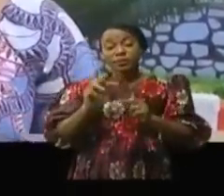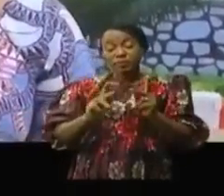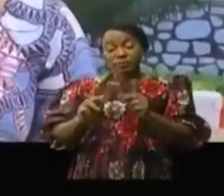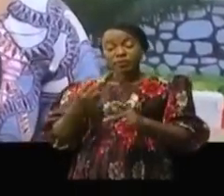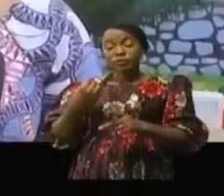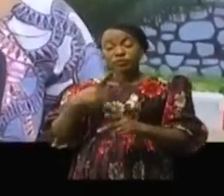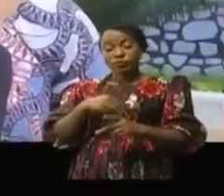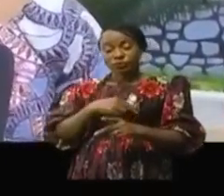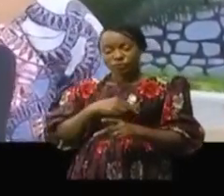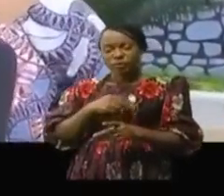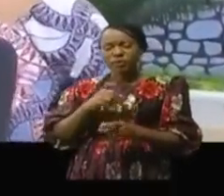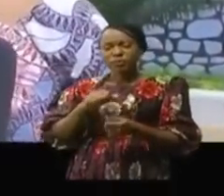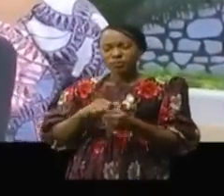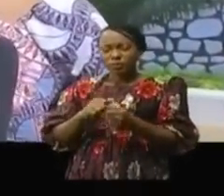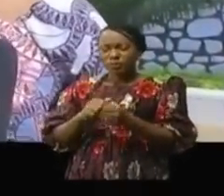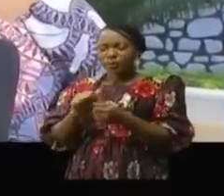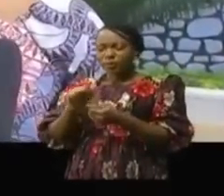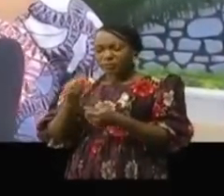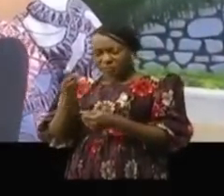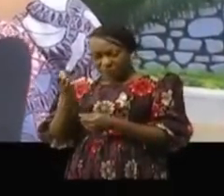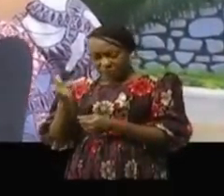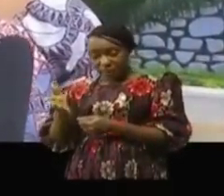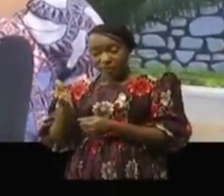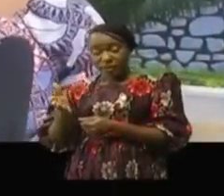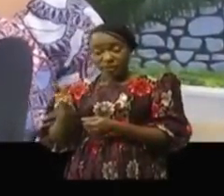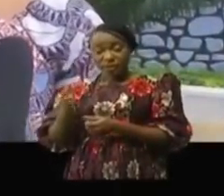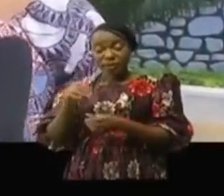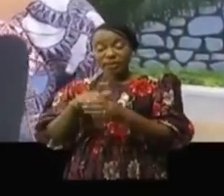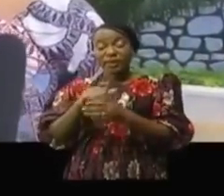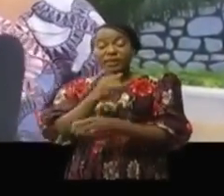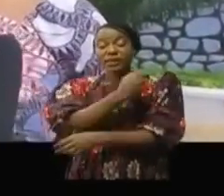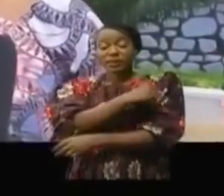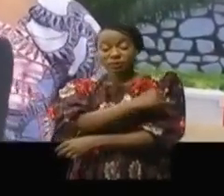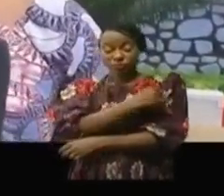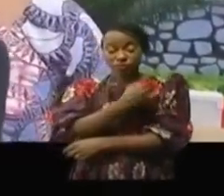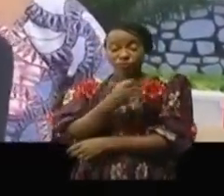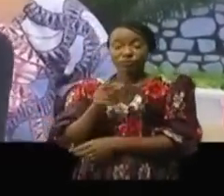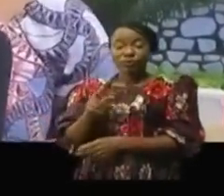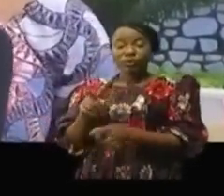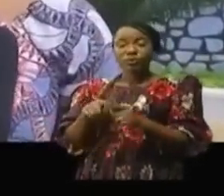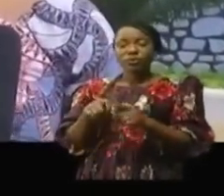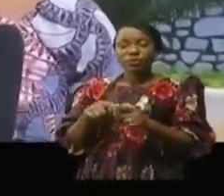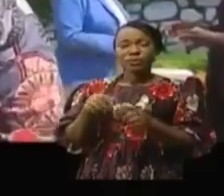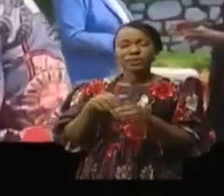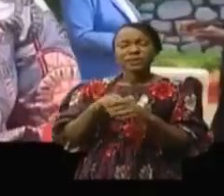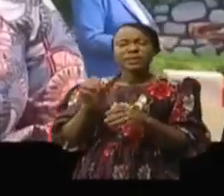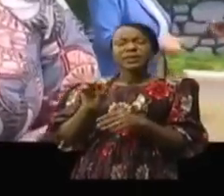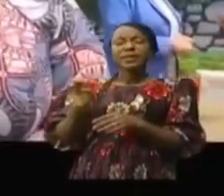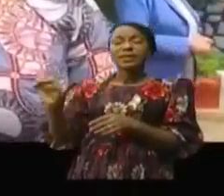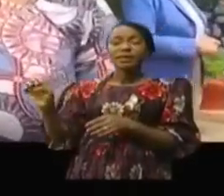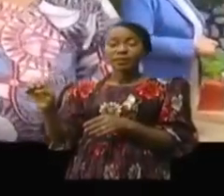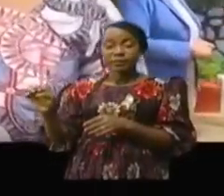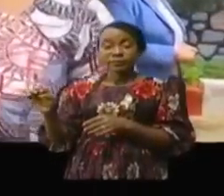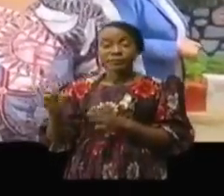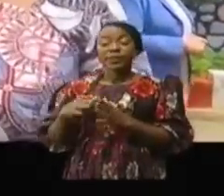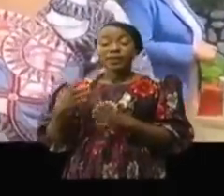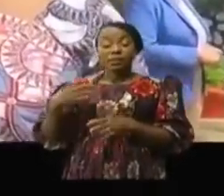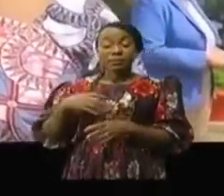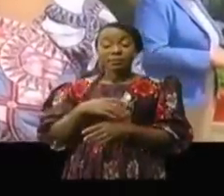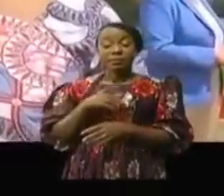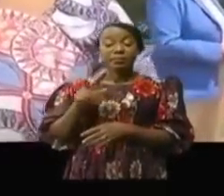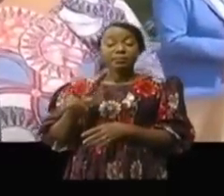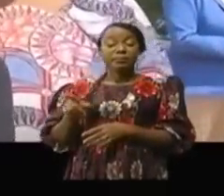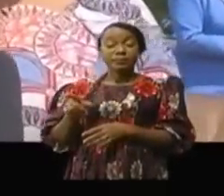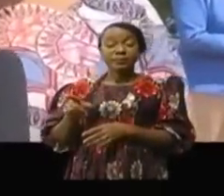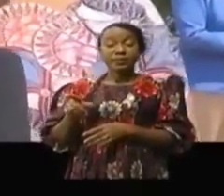véritablement préoccupés par la situation qui prévaut dans l'Ituri et puis dans l'Est. Par ailleurs, Mme Rachel